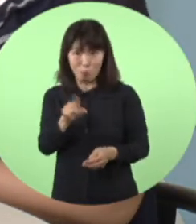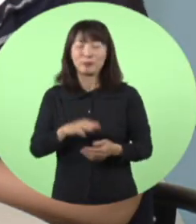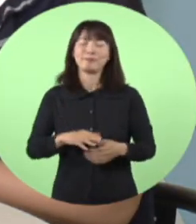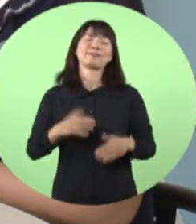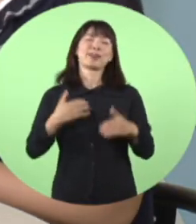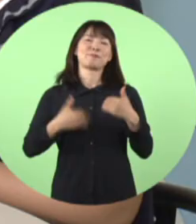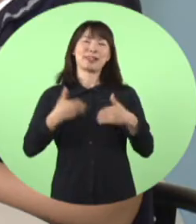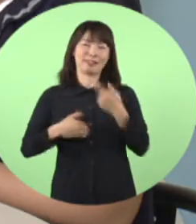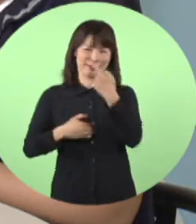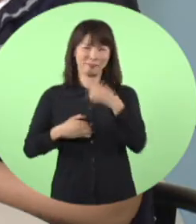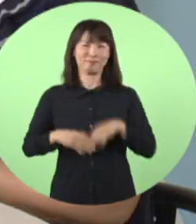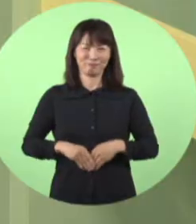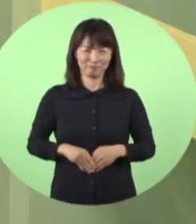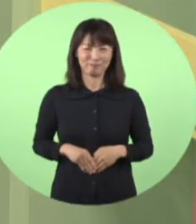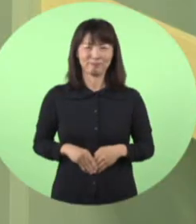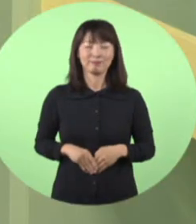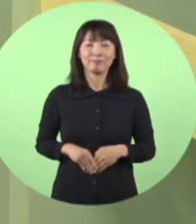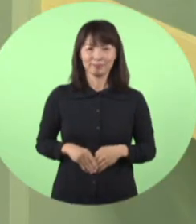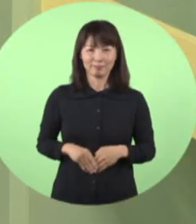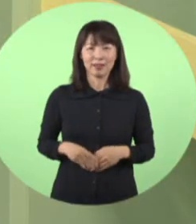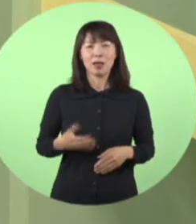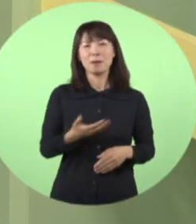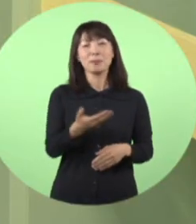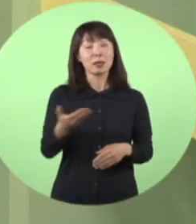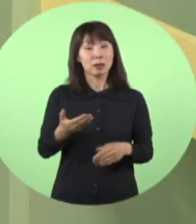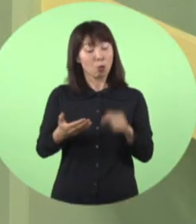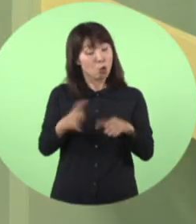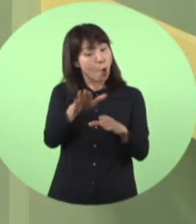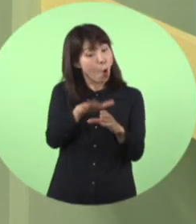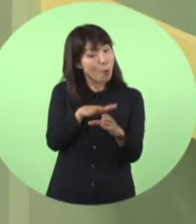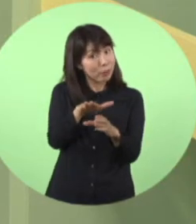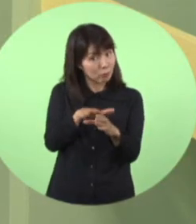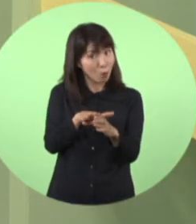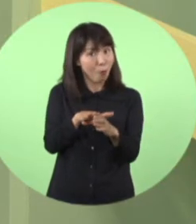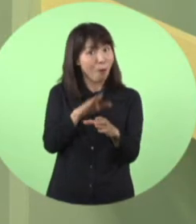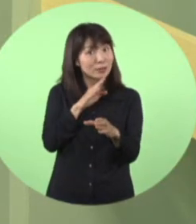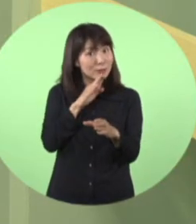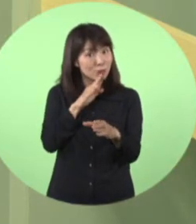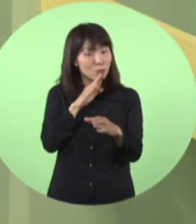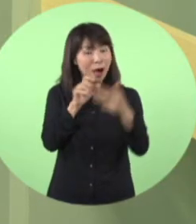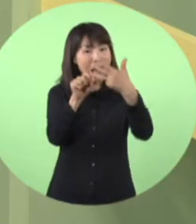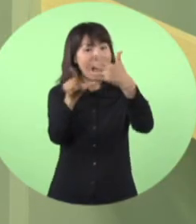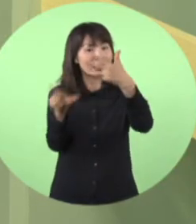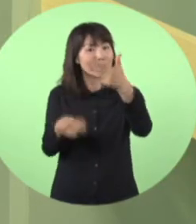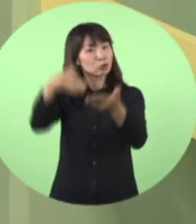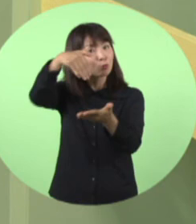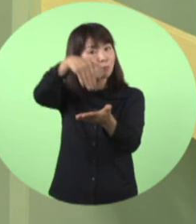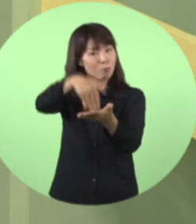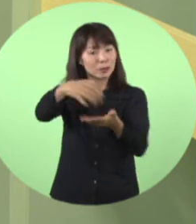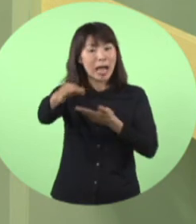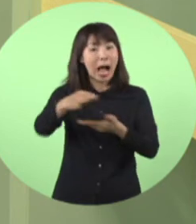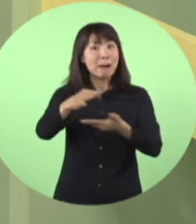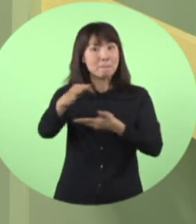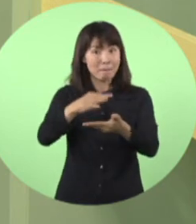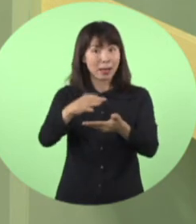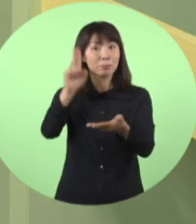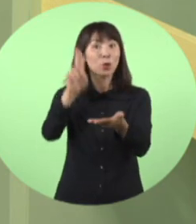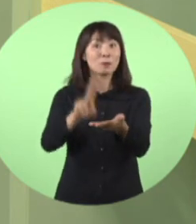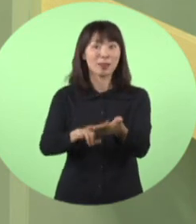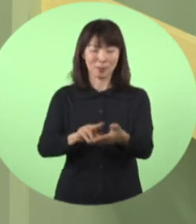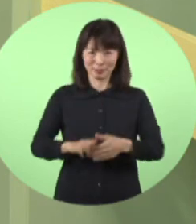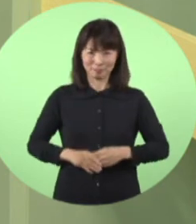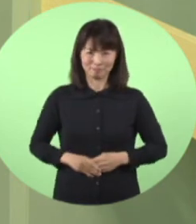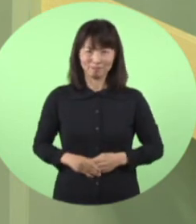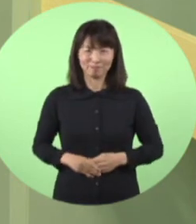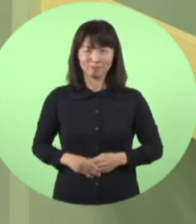。 いやでも実は皆さん、このお弁当8月末に販売が決定しているんですよ。 はい、